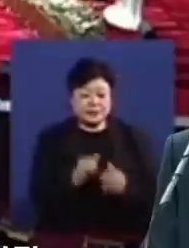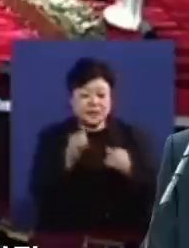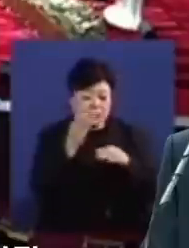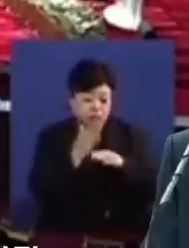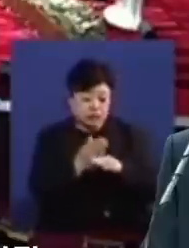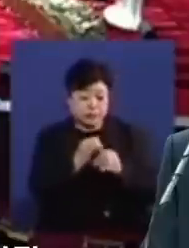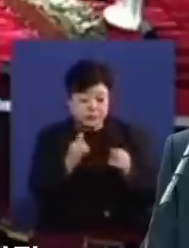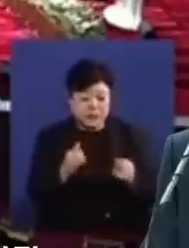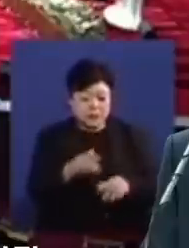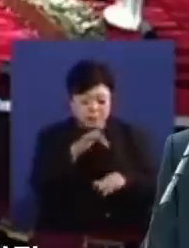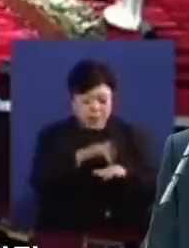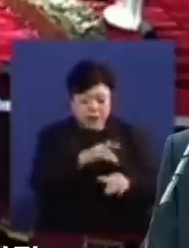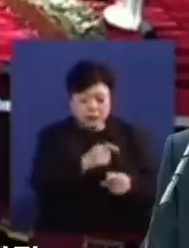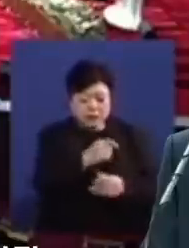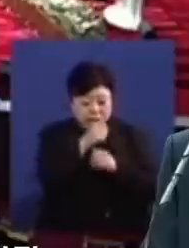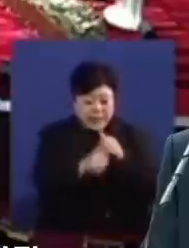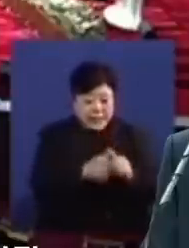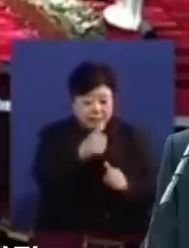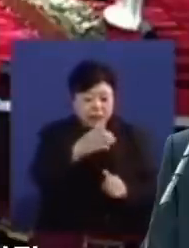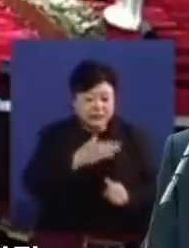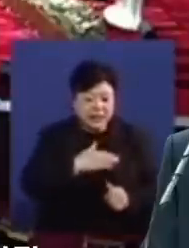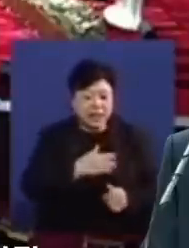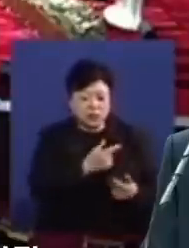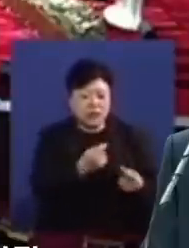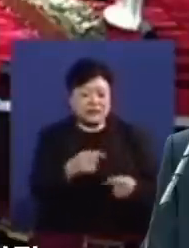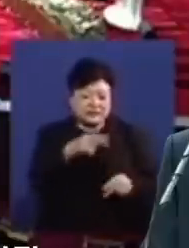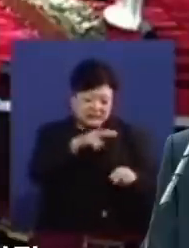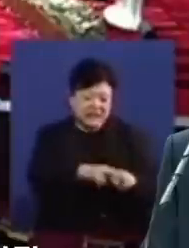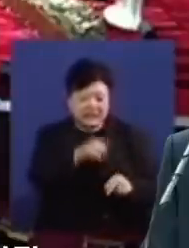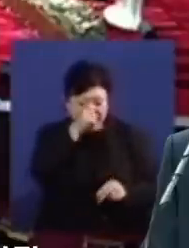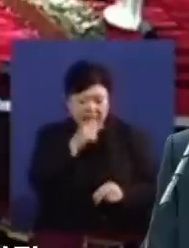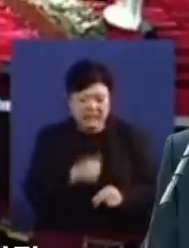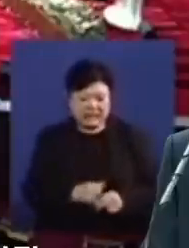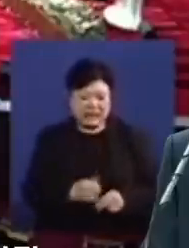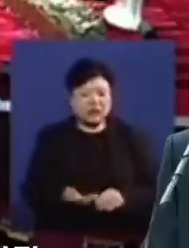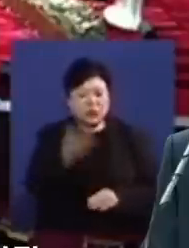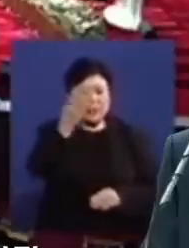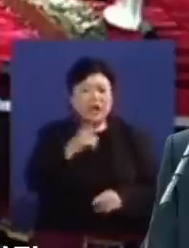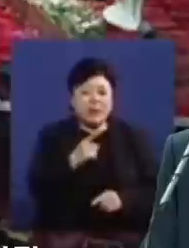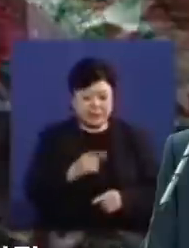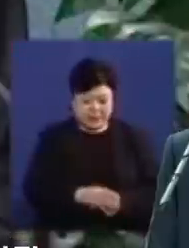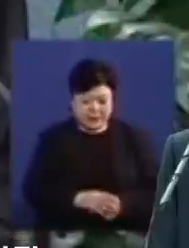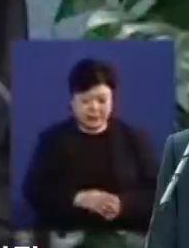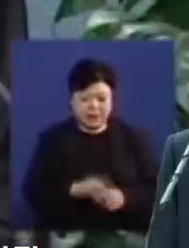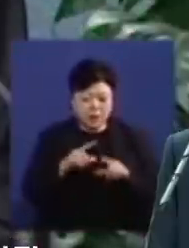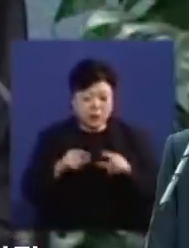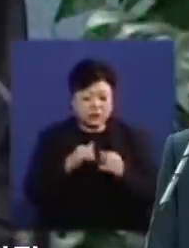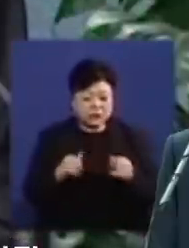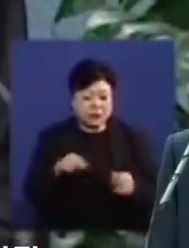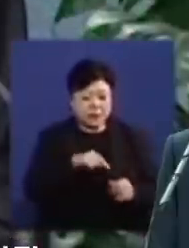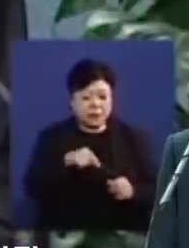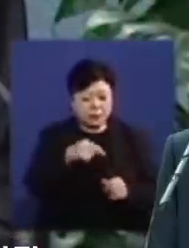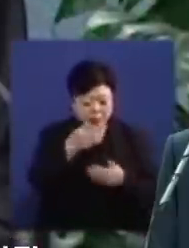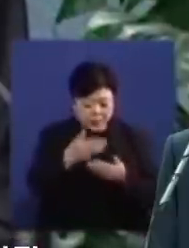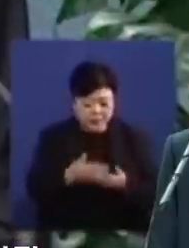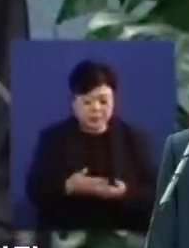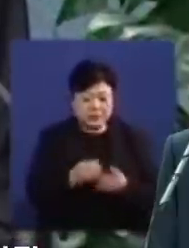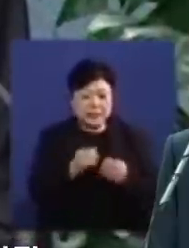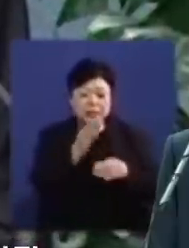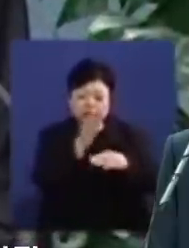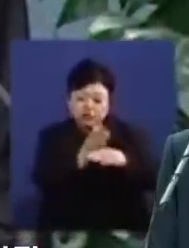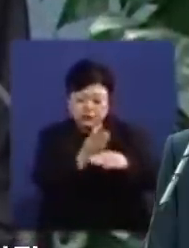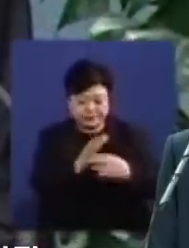인본주의자는 마귀처럼 자기를 하나님과 동등 혹은 그 이상으로 행동합니다. 대다수로 오늘날 교육받은 사람은